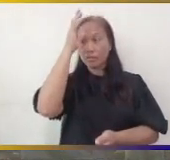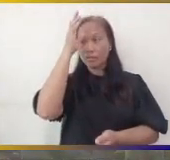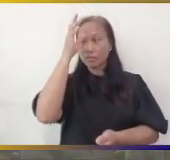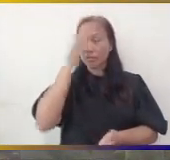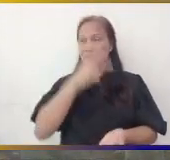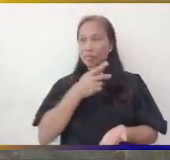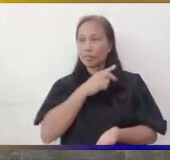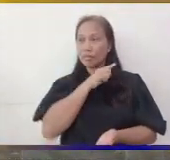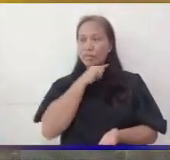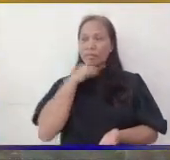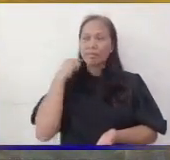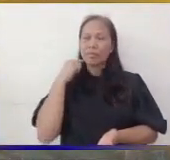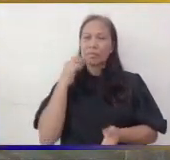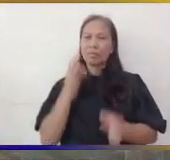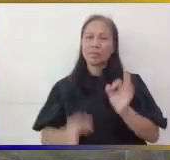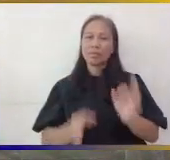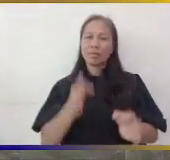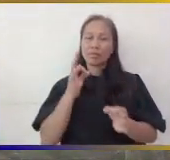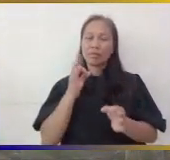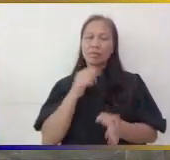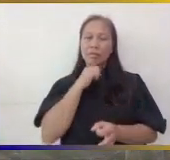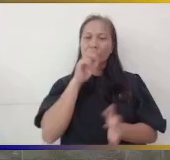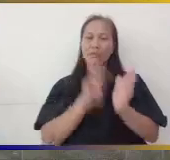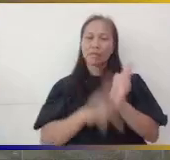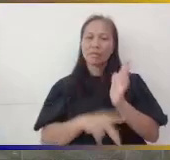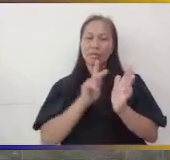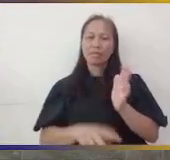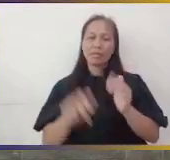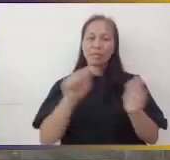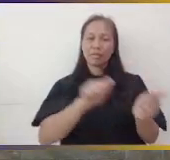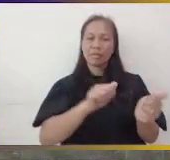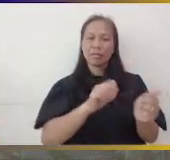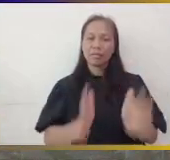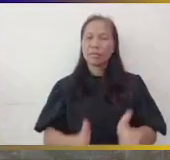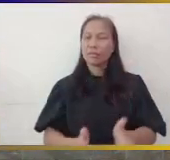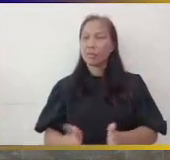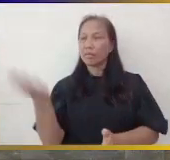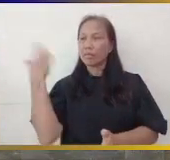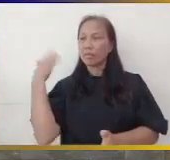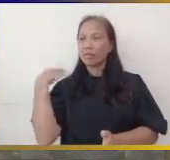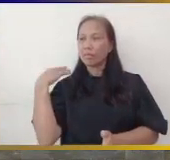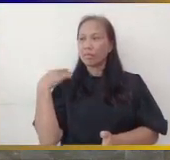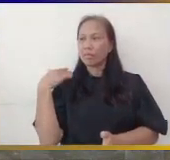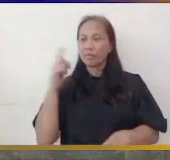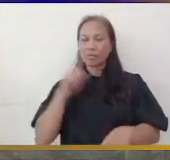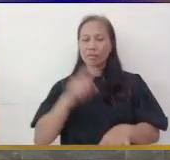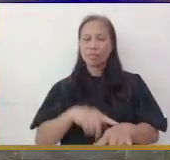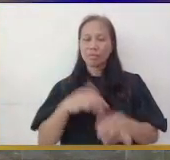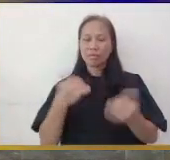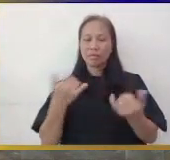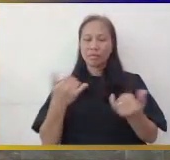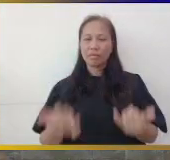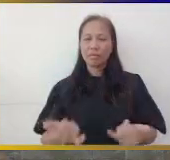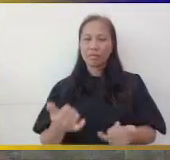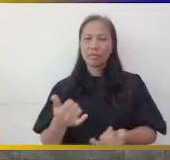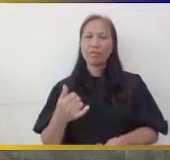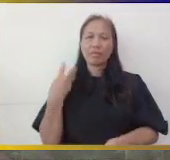hindi pinagpapatay ng Catholics ang mga Baptist sa panahon natin ngayon Mas marami pa